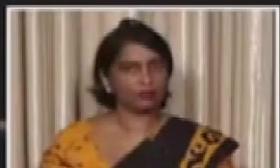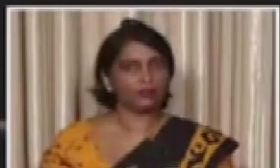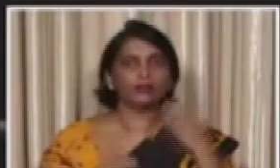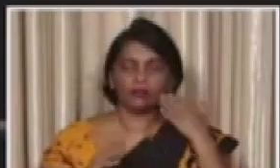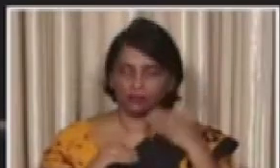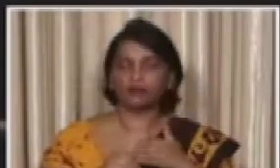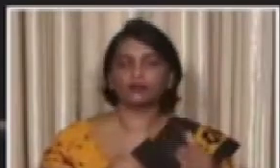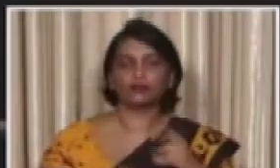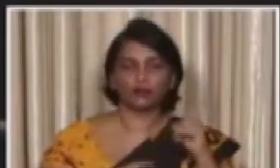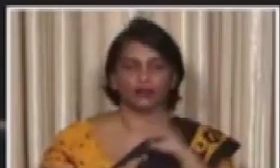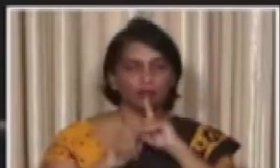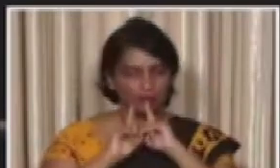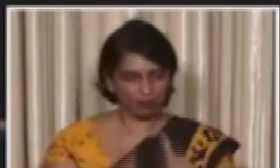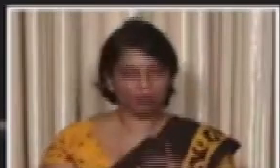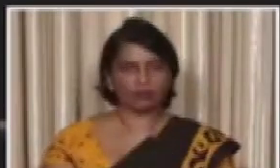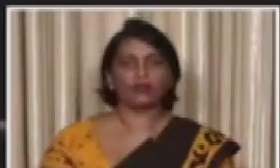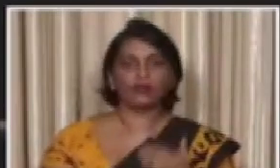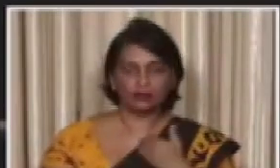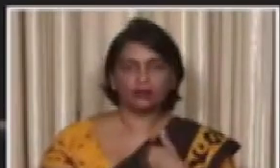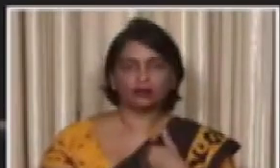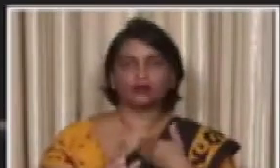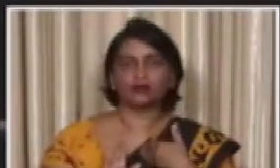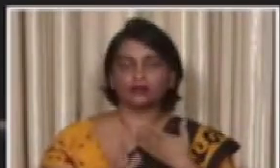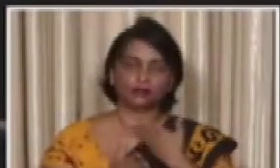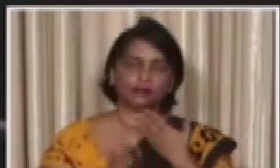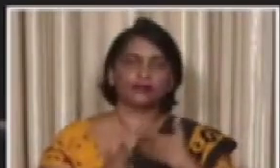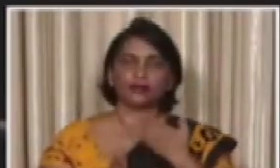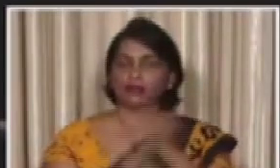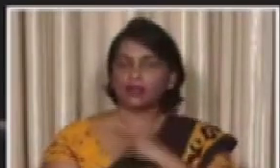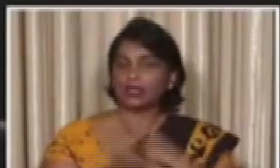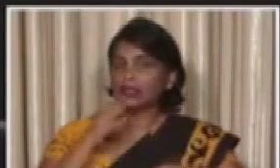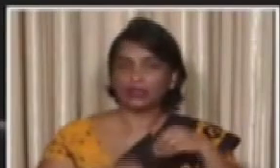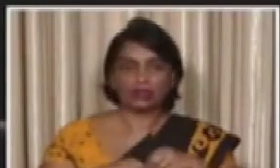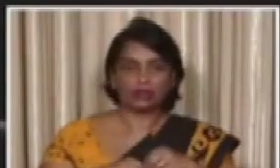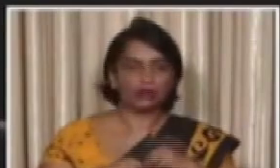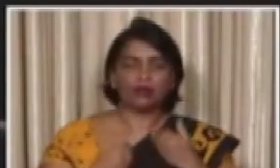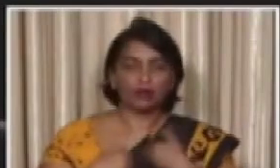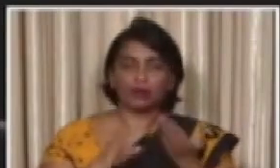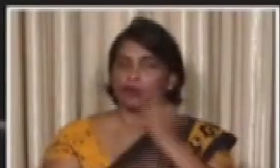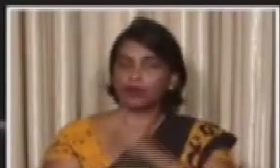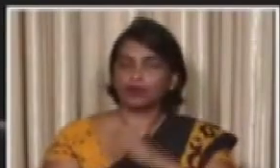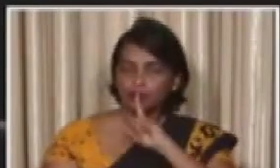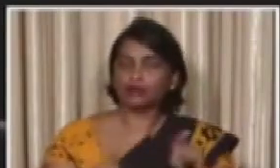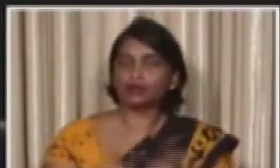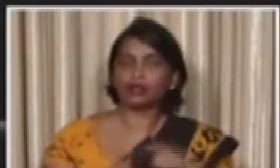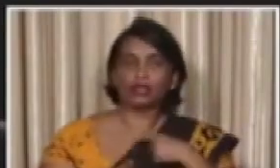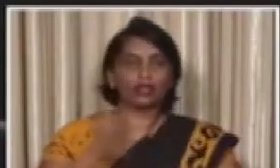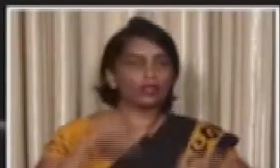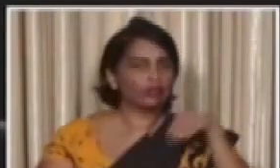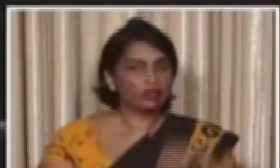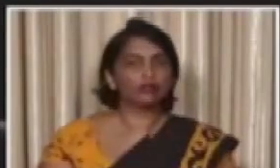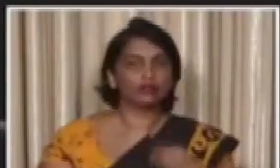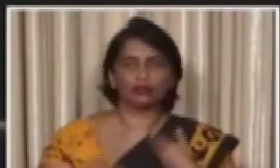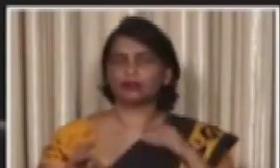රටම දැනුවත් කරනවා. මම කලින් දේශපාලනය කෙනෙක් නොවේ. මා කලින් කියූ පරිදි මගේ දේශපාලන